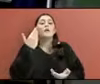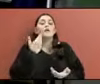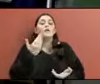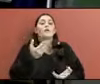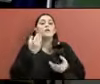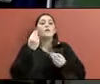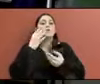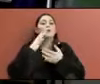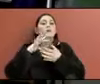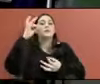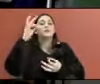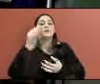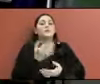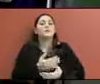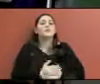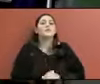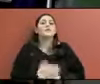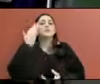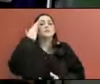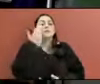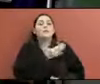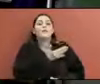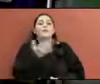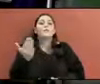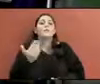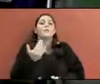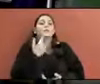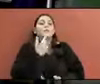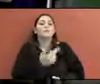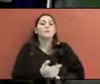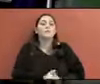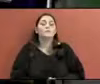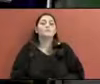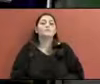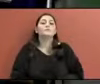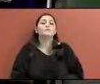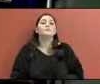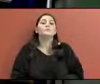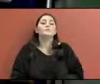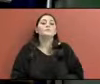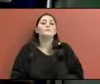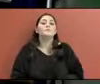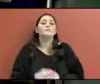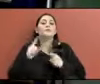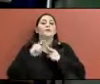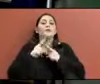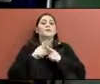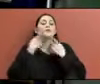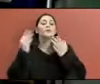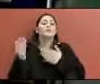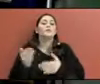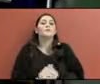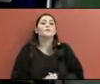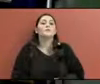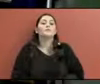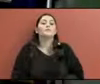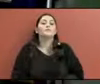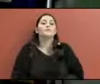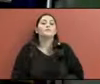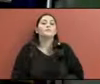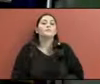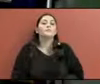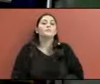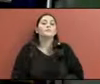güzel insan, selamlar demiş. Ensar, Gökhan, Dalkıran, teşekkür ediyoruz. Taci Ceylan,